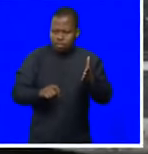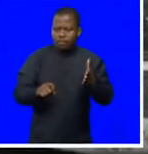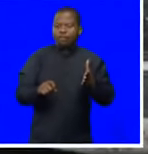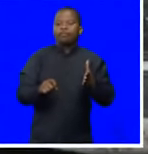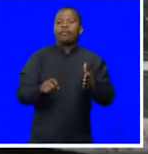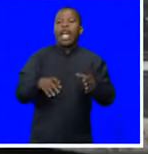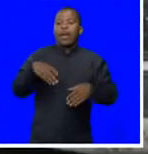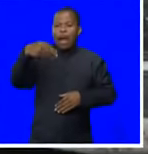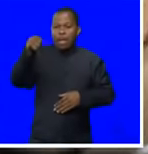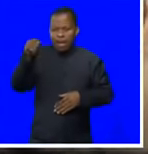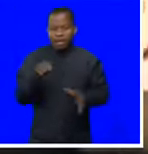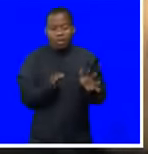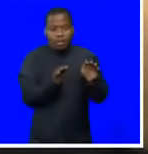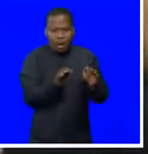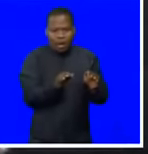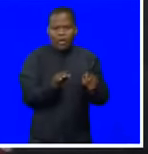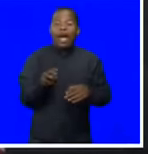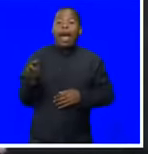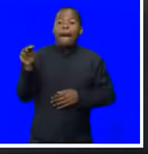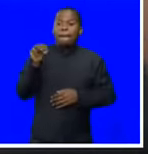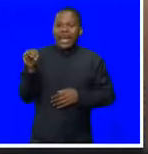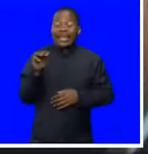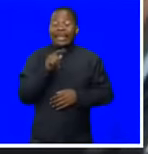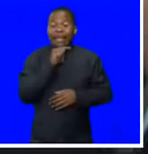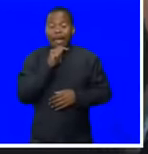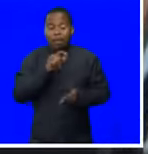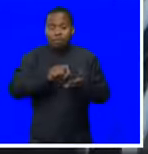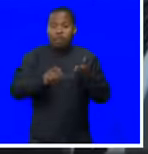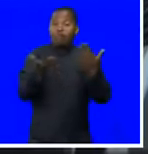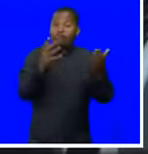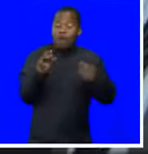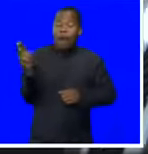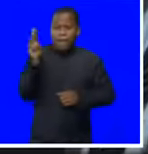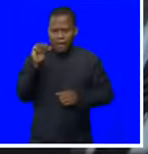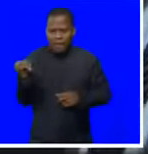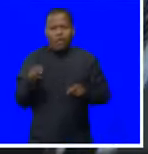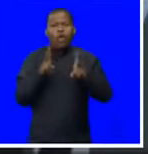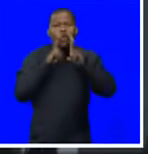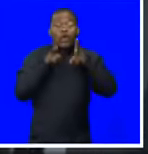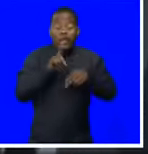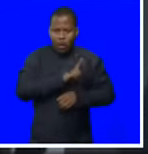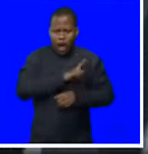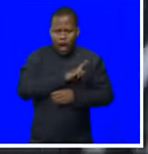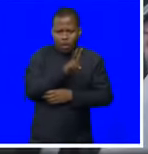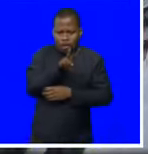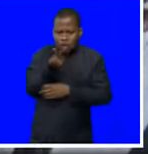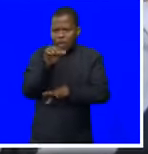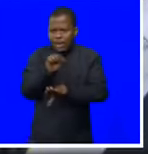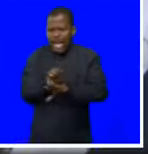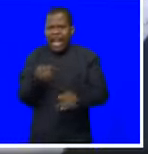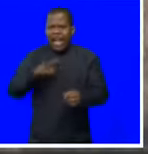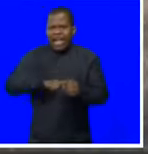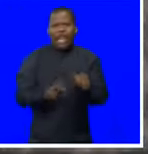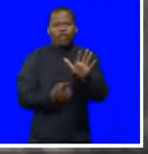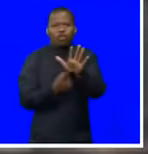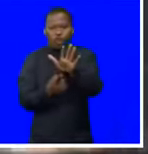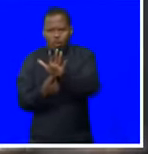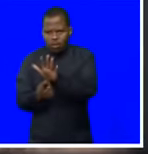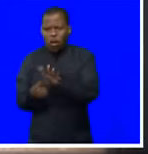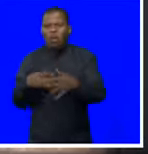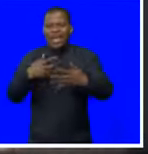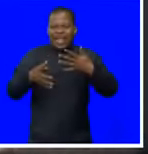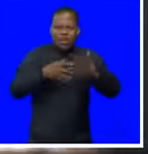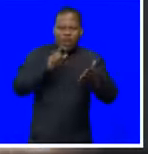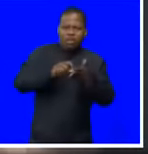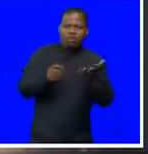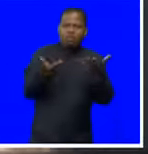ngensasa kusangemsombuluko. Ndunankulu Cleopas Dlamini uvakashele lenyuvesi kuyobuka lo monakalo ulayelwe ngekhathi nangephandle lapho kushe